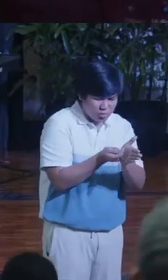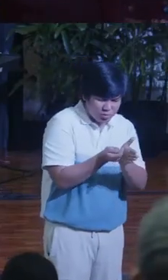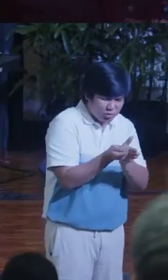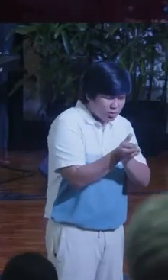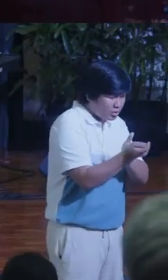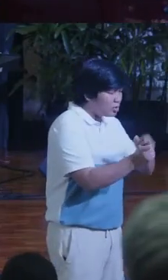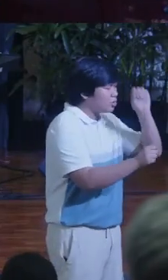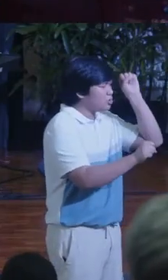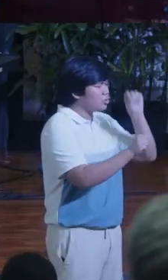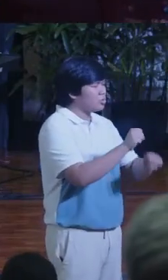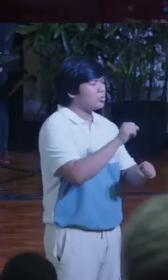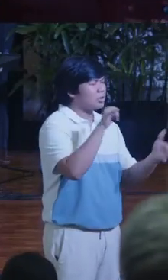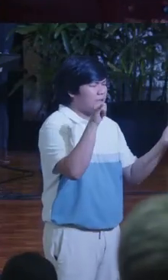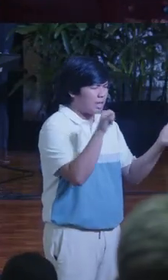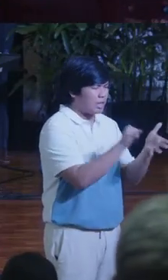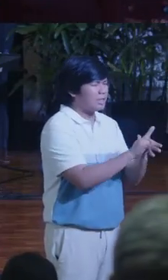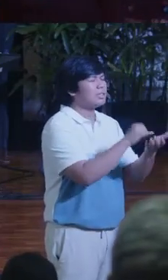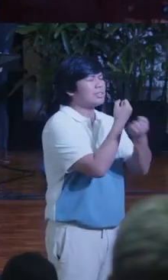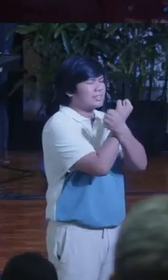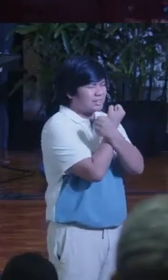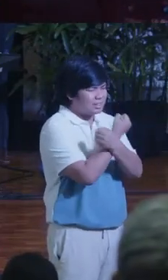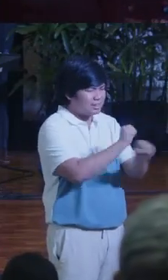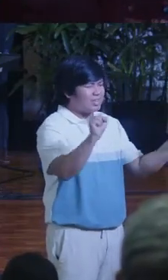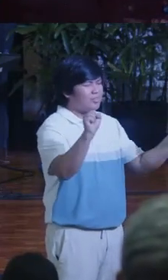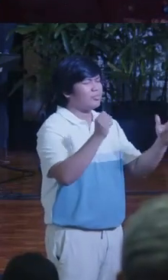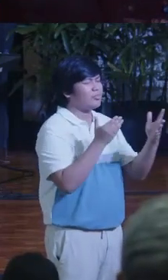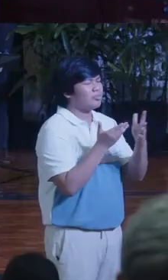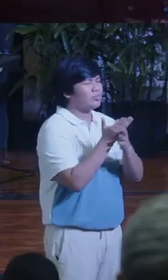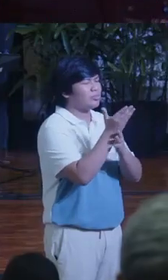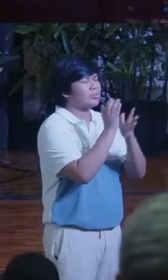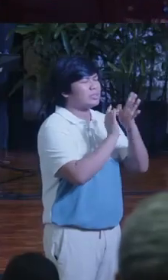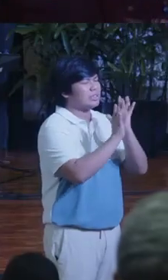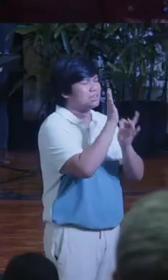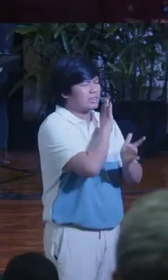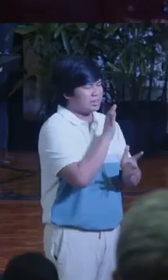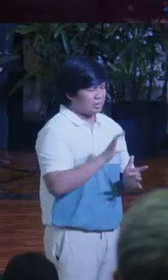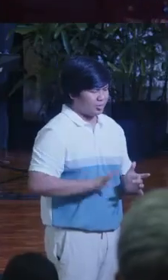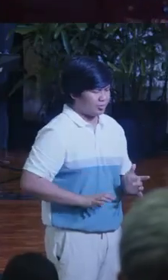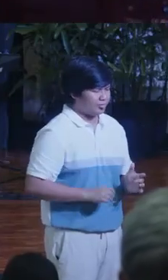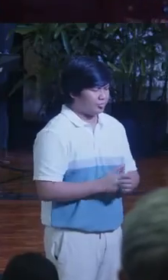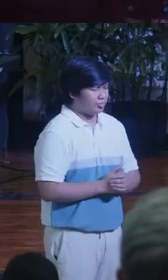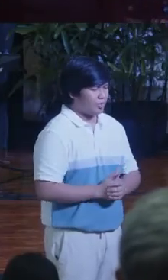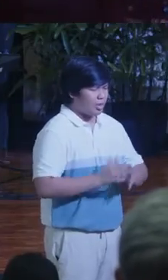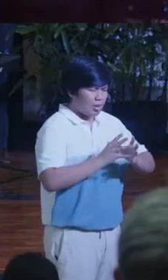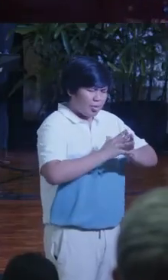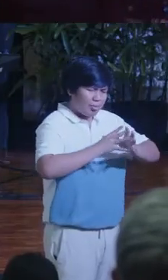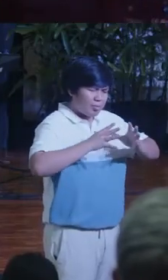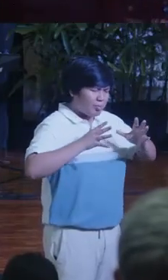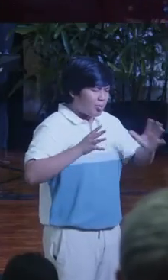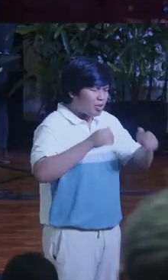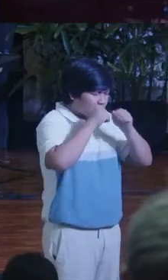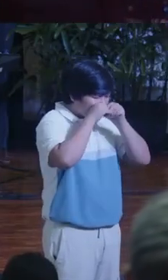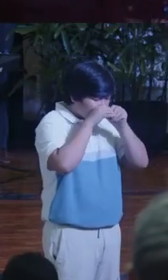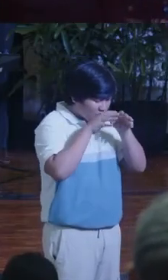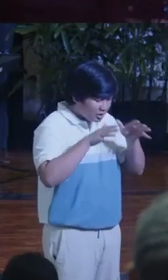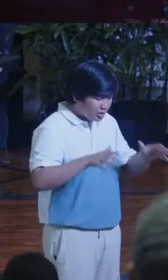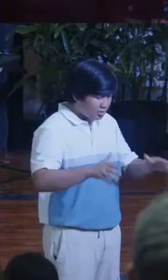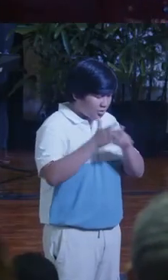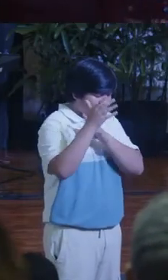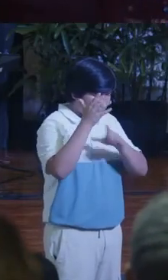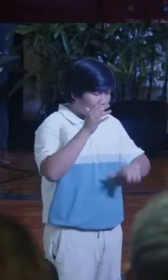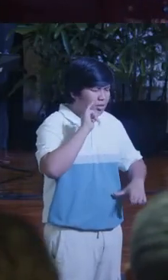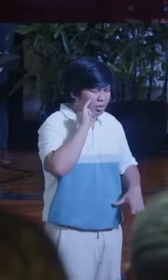inyong maligtas sa pamamagitan namin. Napakalaking pribilehiyo, O Diyos,